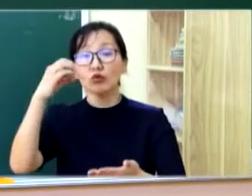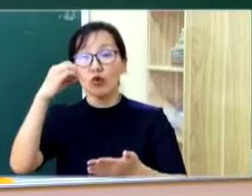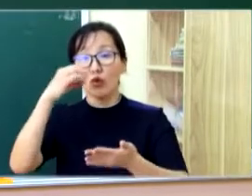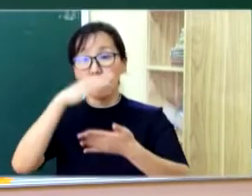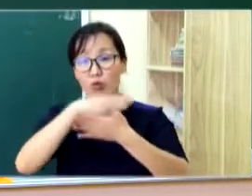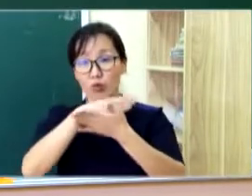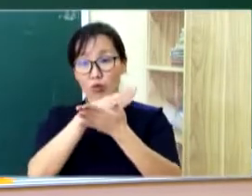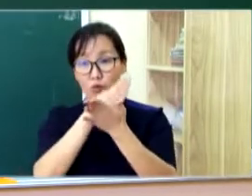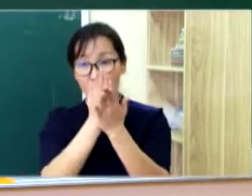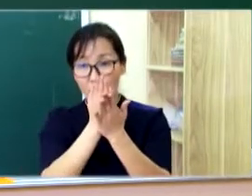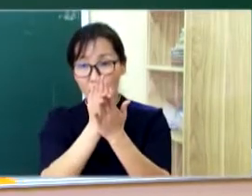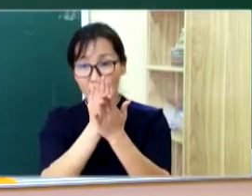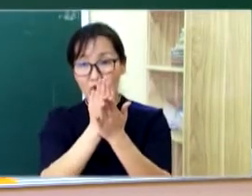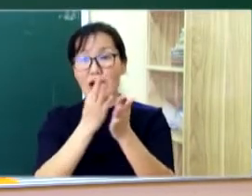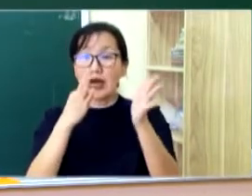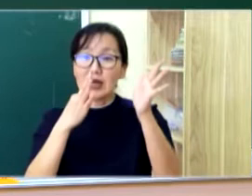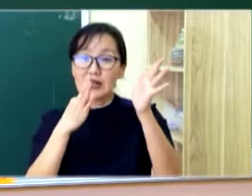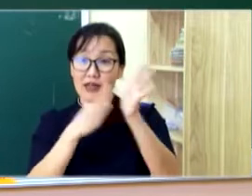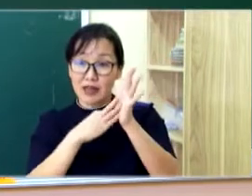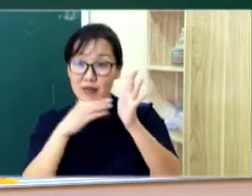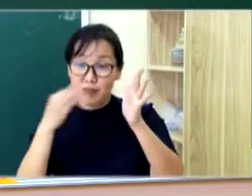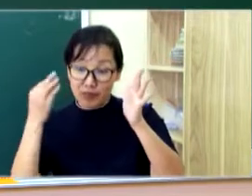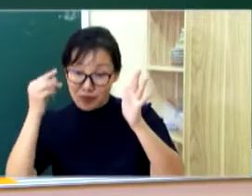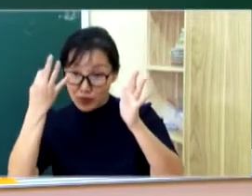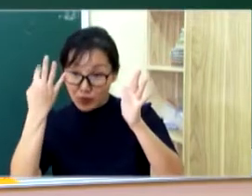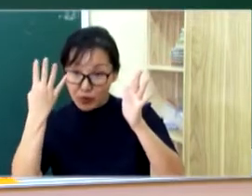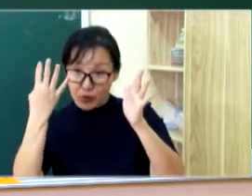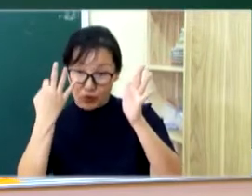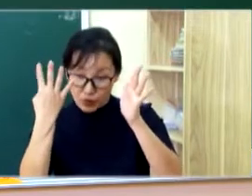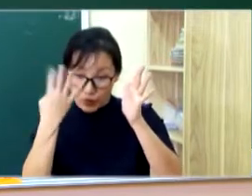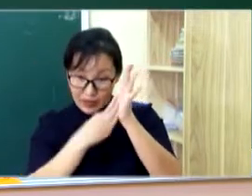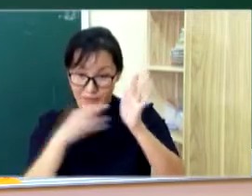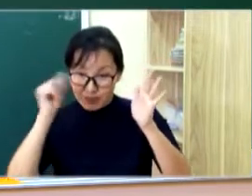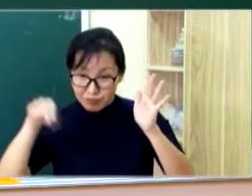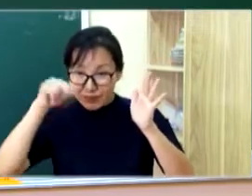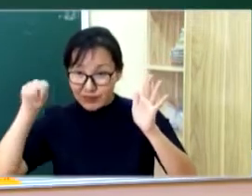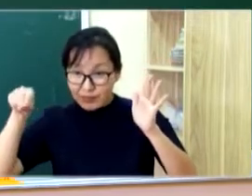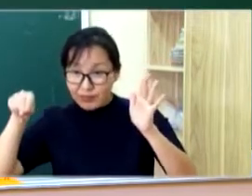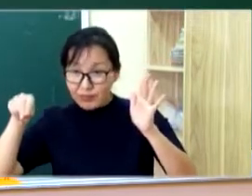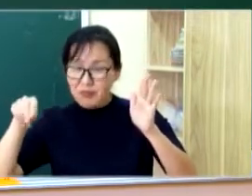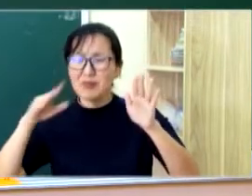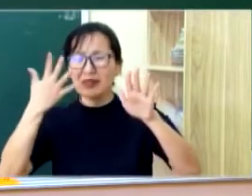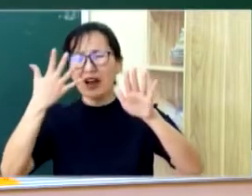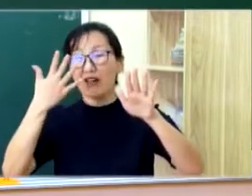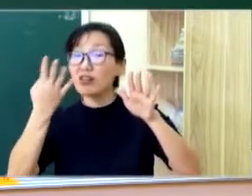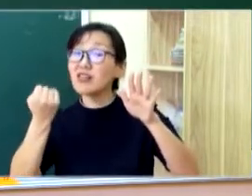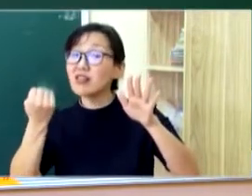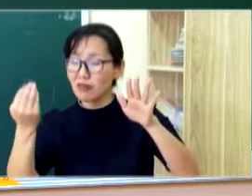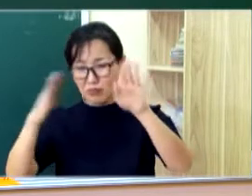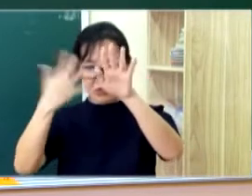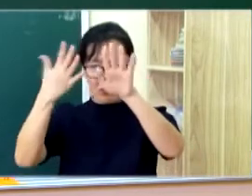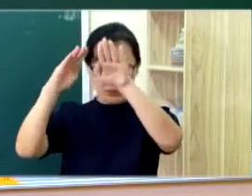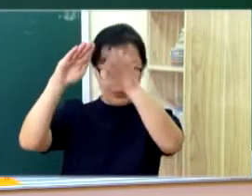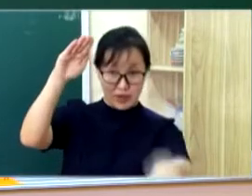4-ийн цифр байна. 4 маань 5-аас бага учраас 8-ын цифр маань хэврээ бичгдэг нь. Тэгэхээр